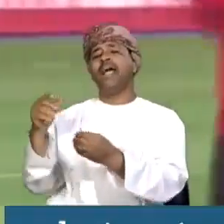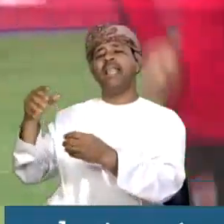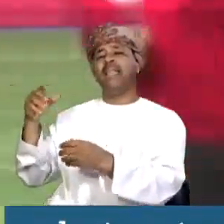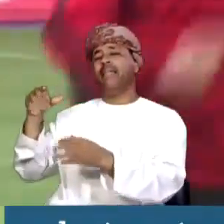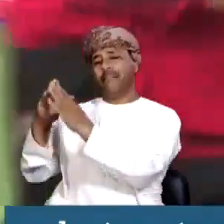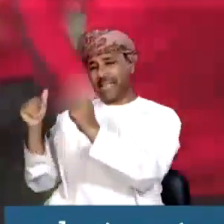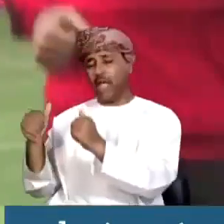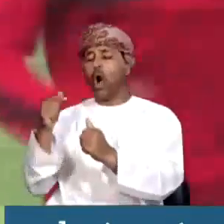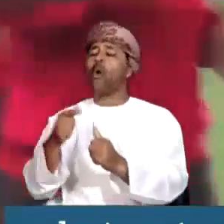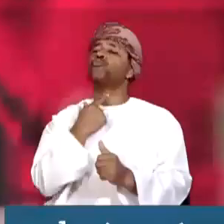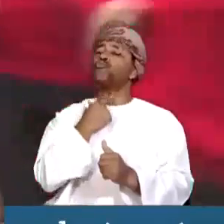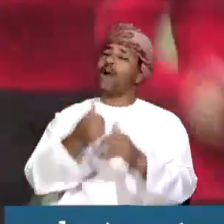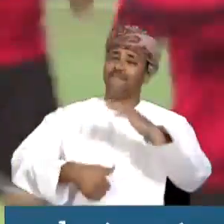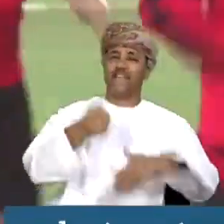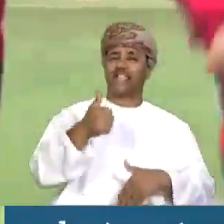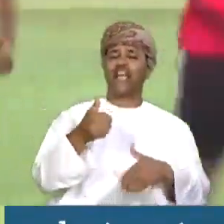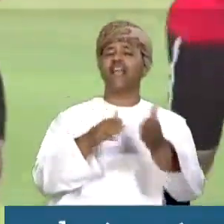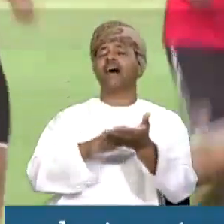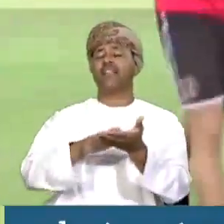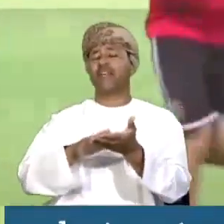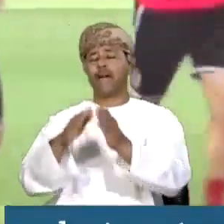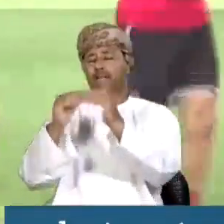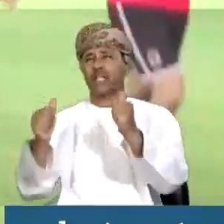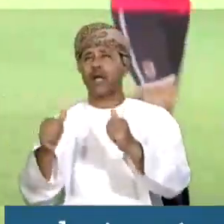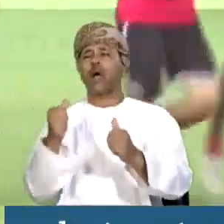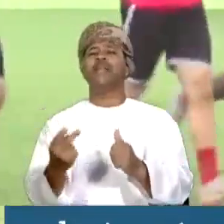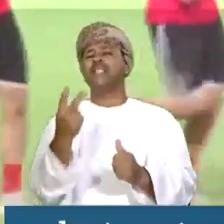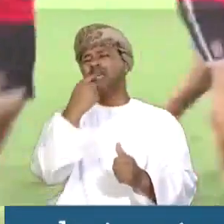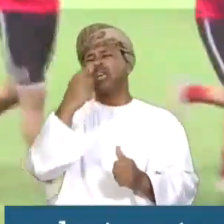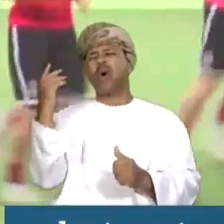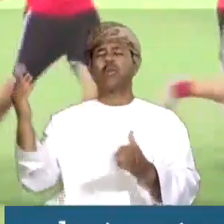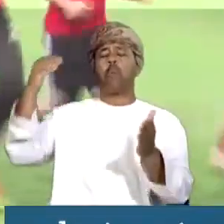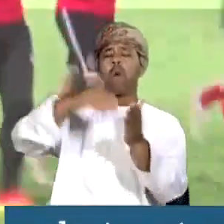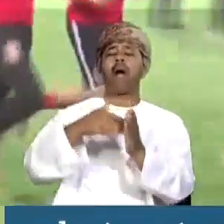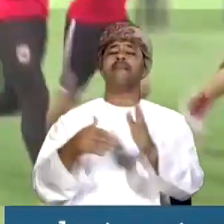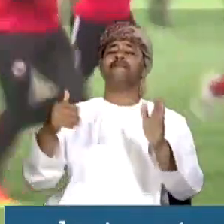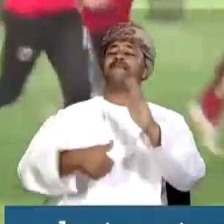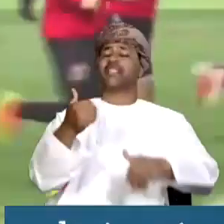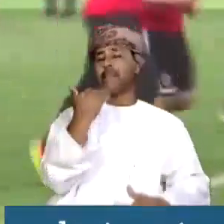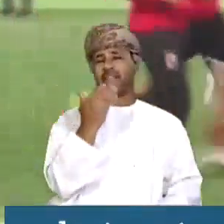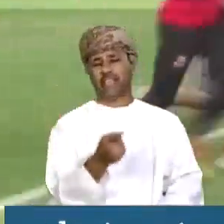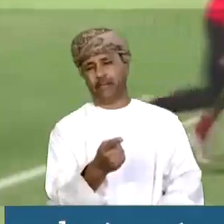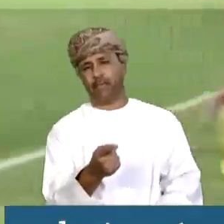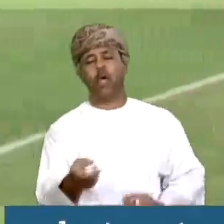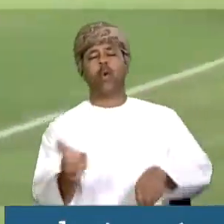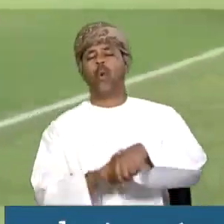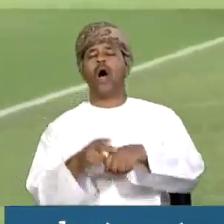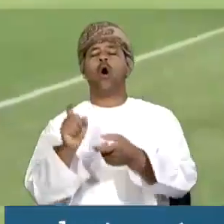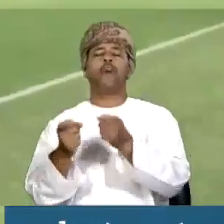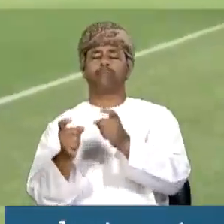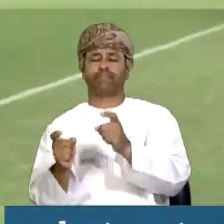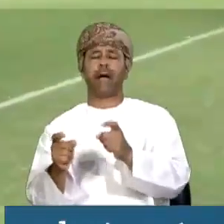انتصاره الأول على نظيره المصري في مصر منذ أكثر من 7 أعوام، والعودة بنتيجة إيجابية قبل لقاء